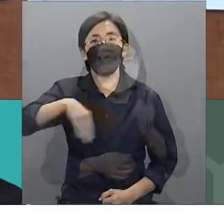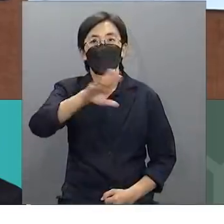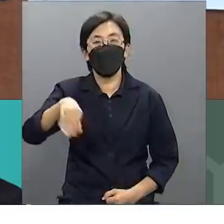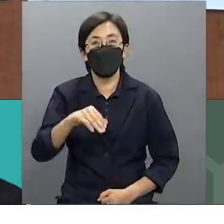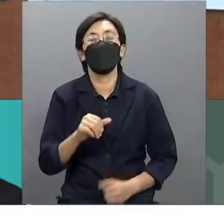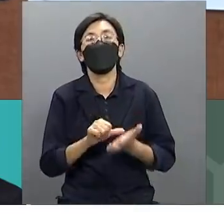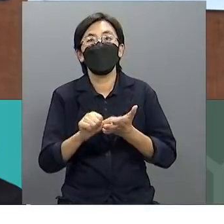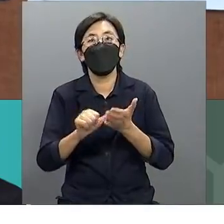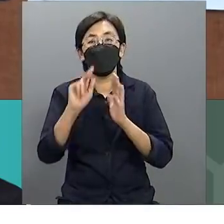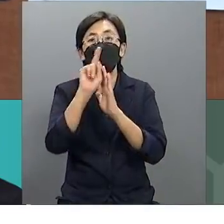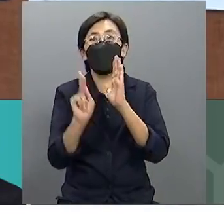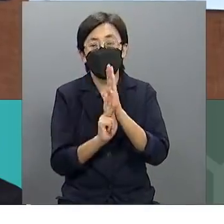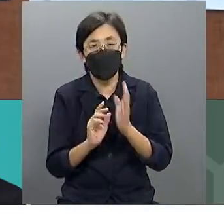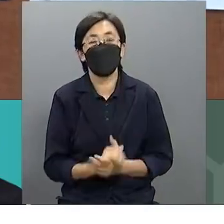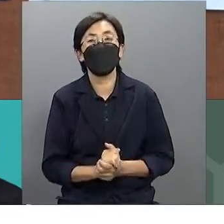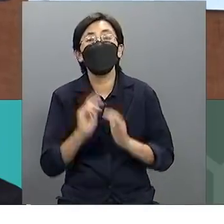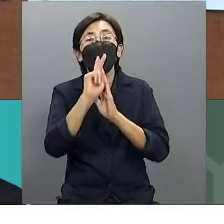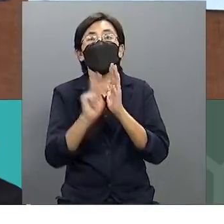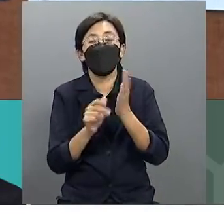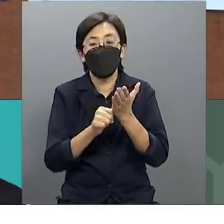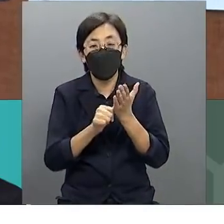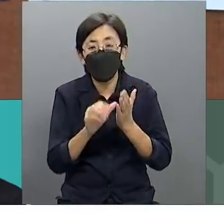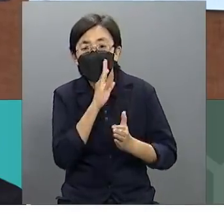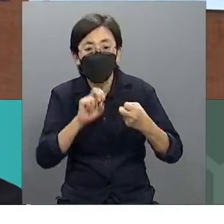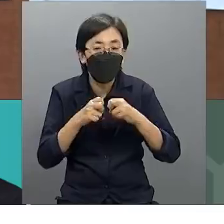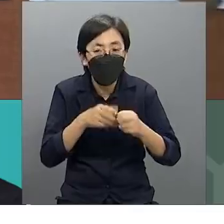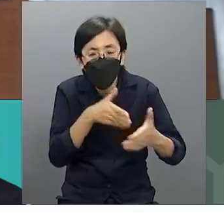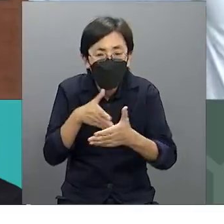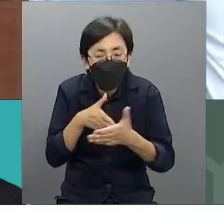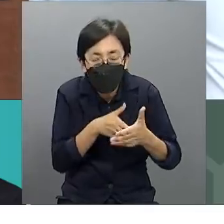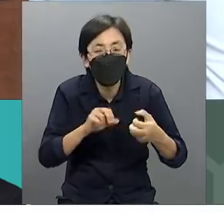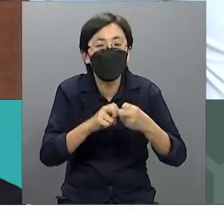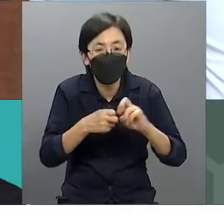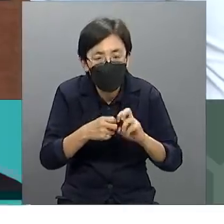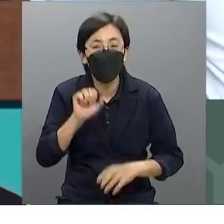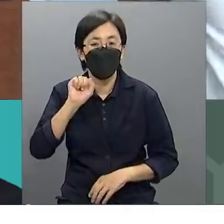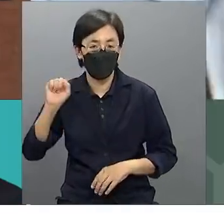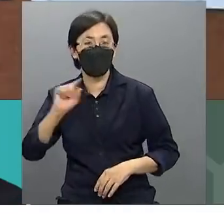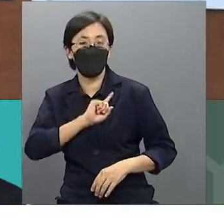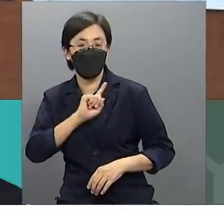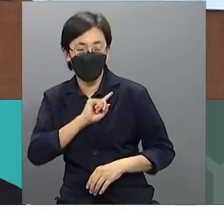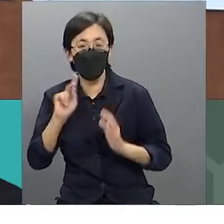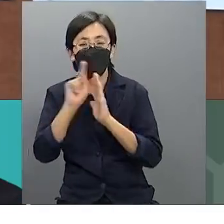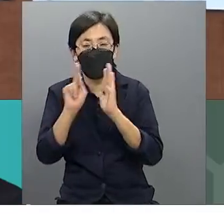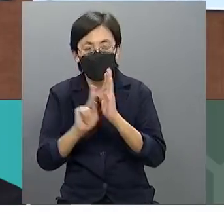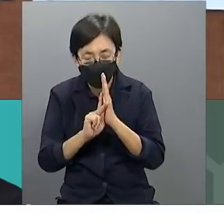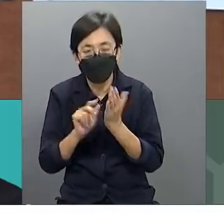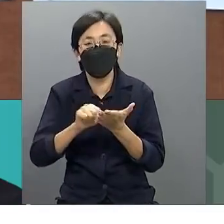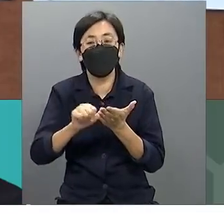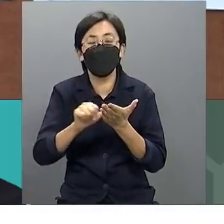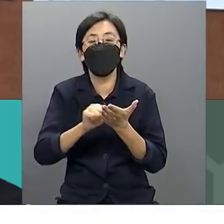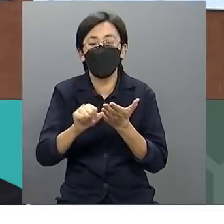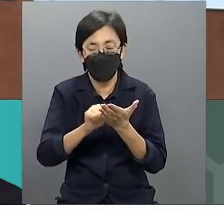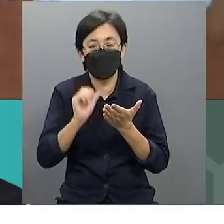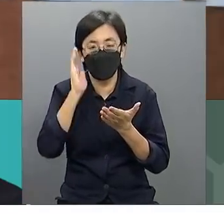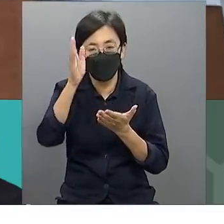ถ้ายังติดขัดต่อไปก็คงต้องเป็นหน้าที่ของสส.ในสภาที่ต้องใช้อำนาจนิติบัญญัติในการแก้ไขพระราชบัญญัติที่เกี่ยวข้องต่อไปนะครับไม่มี